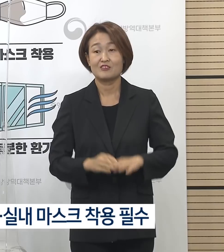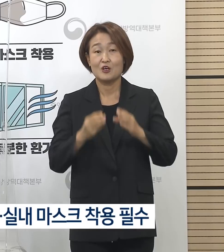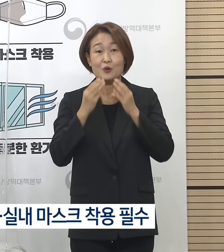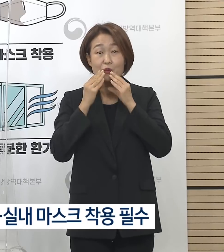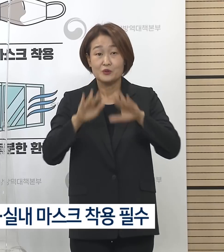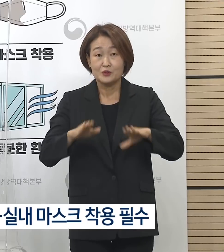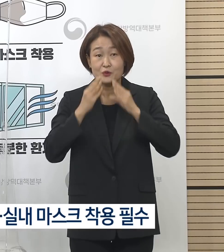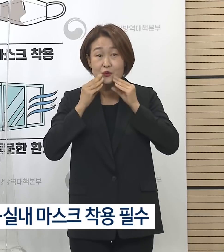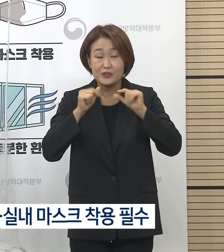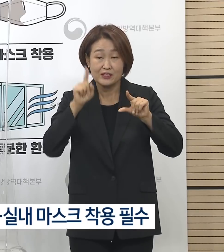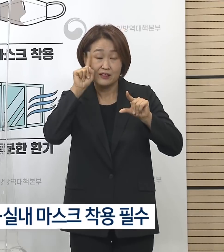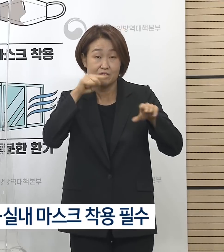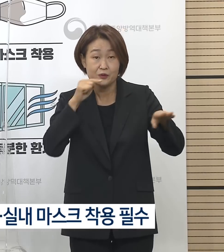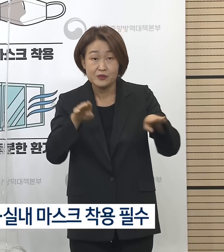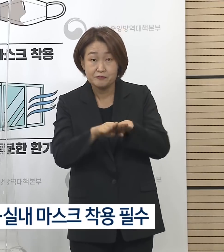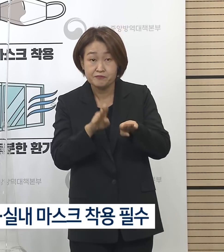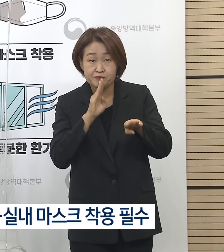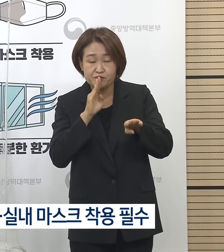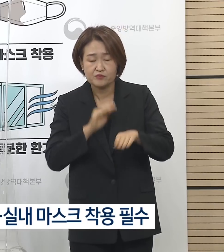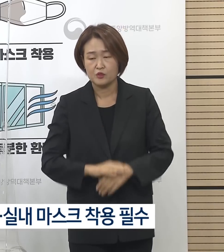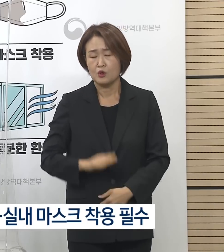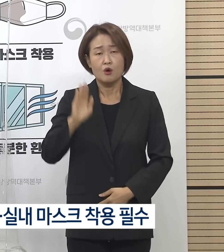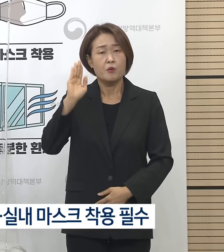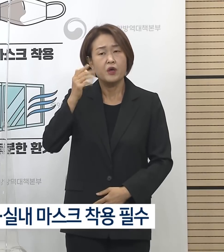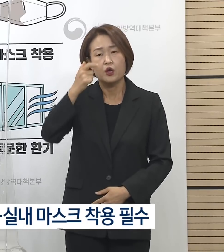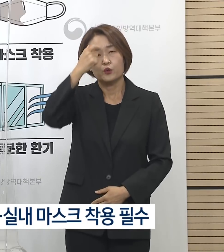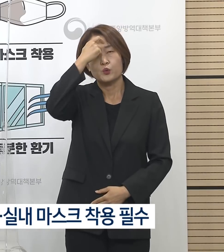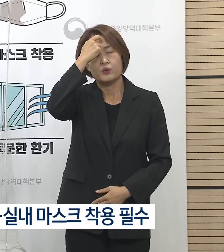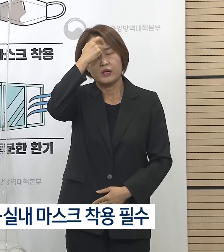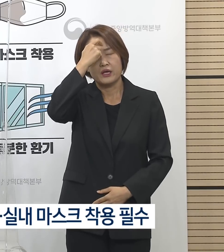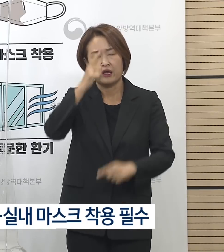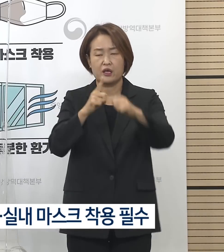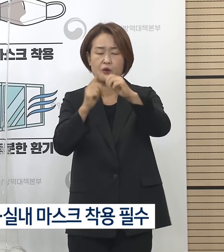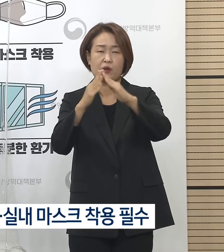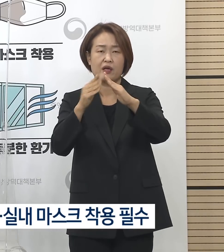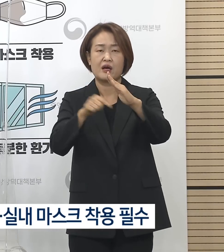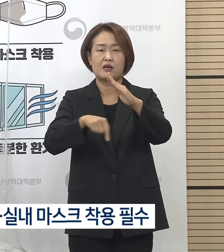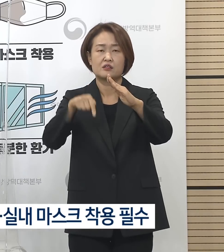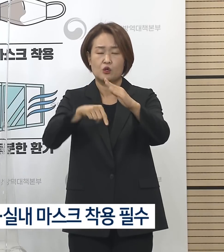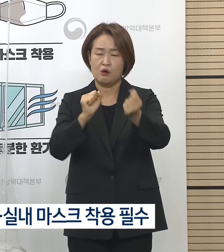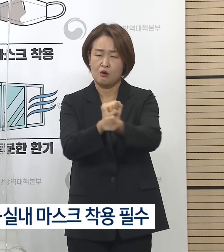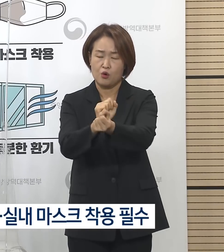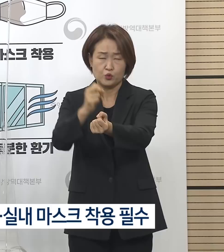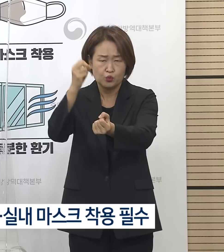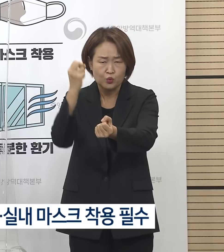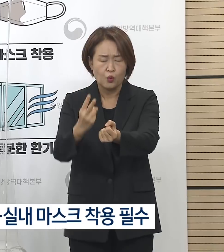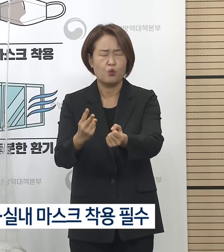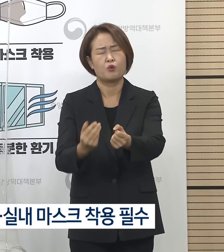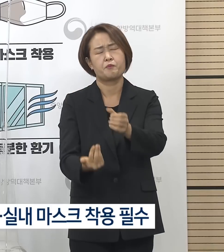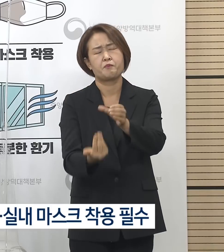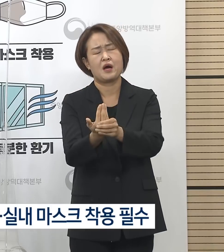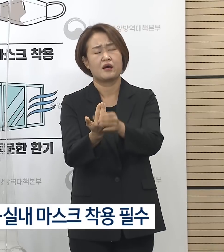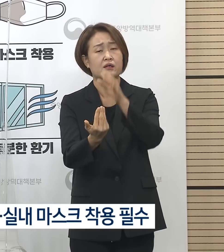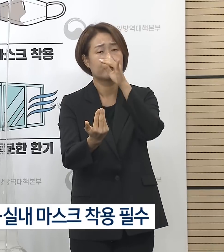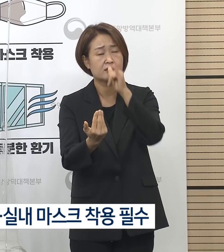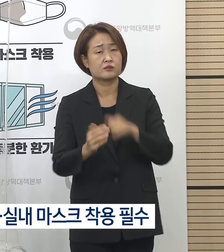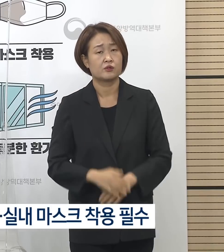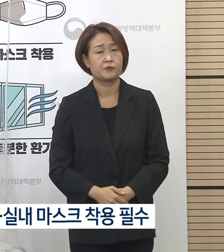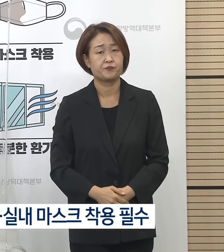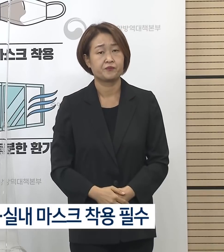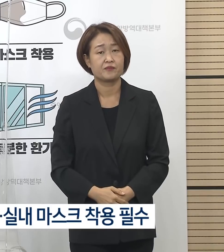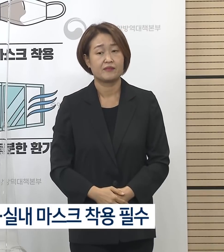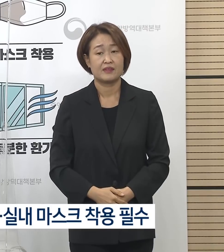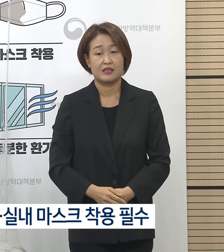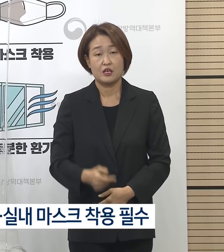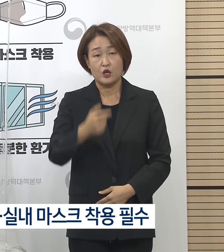주말입니다. 특히 최근에 종교시설 관련돼서도 집단 감염 사례가 다수 보고되고 있습니다. 실내 종교 활동